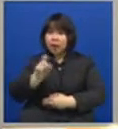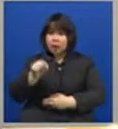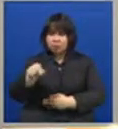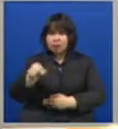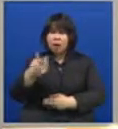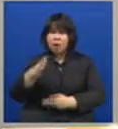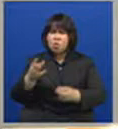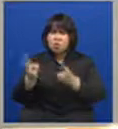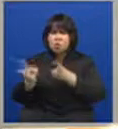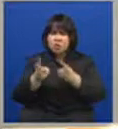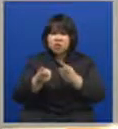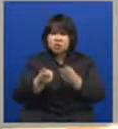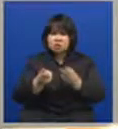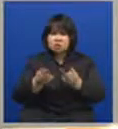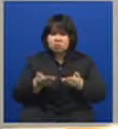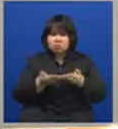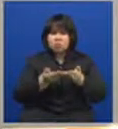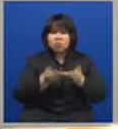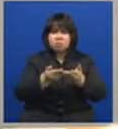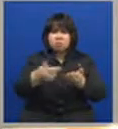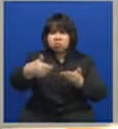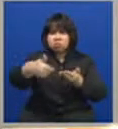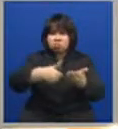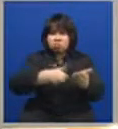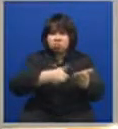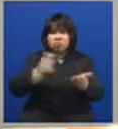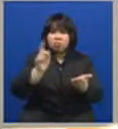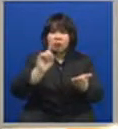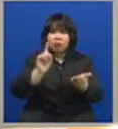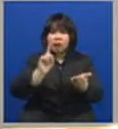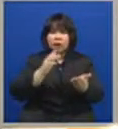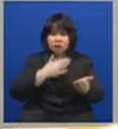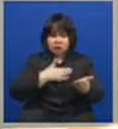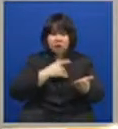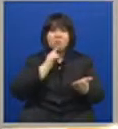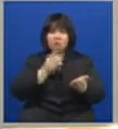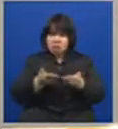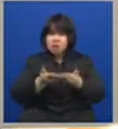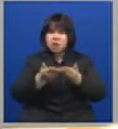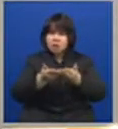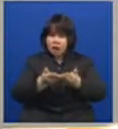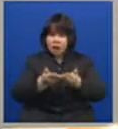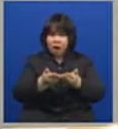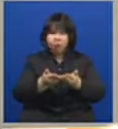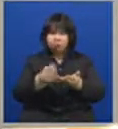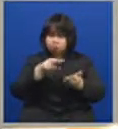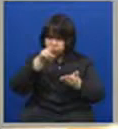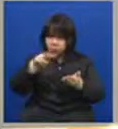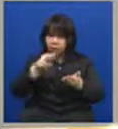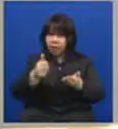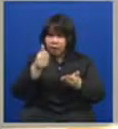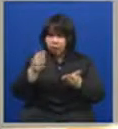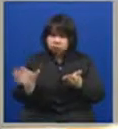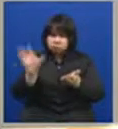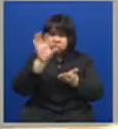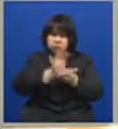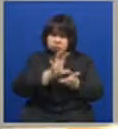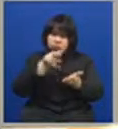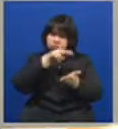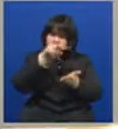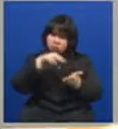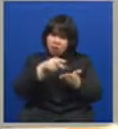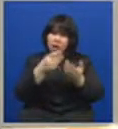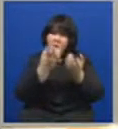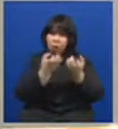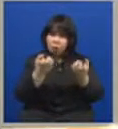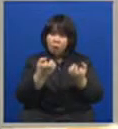ไปยังไงระหว่างที่ยังไม่ได้ไปจะทำยังไงผมก็ยืนยันไปว่าเราก็มีเรือไปดูแลนะขึ้นไปดูแลบนเรือเรื่องมนุษยธรรม